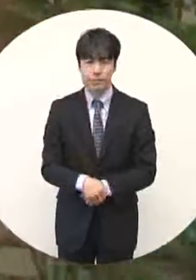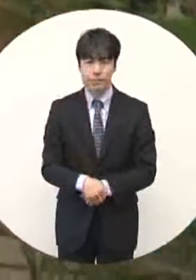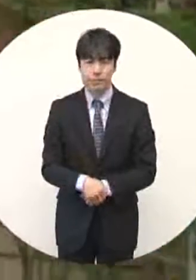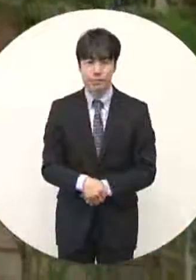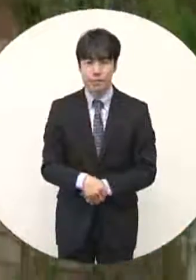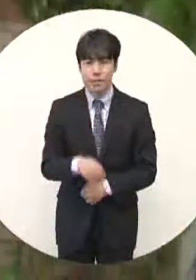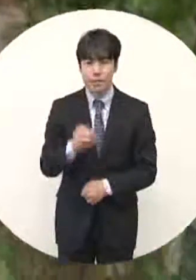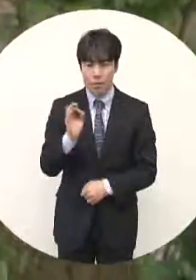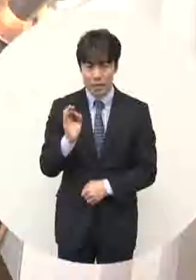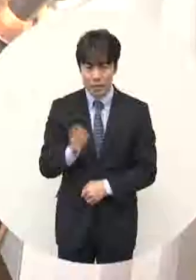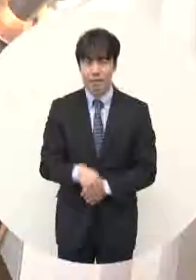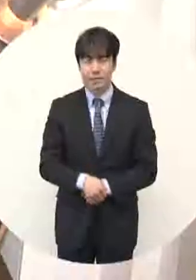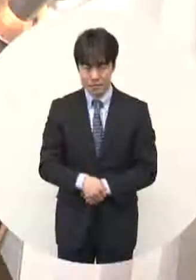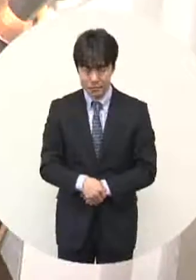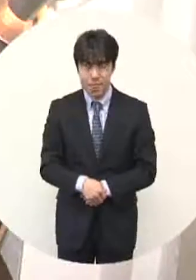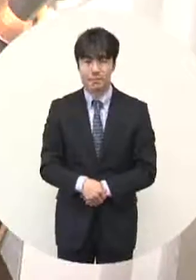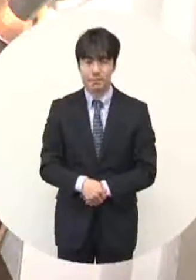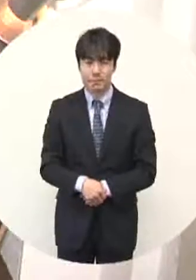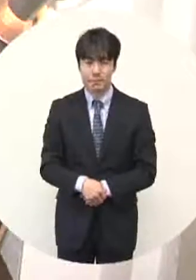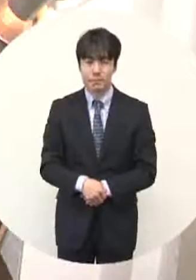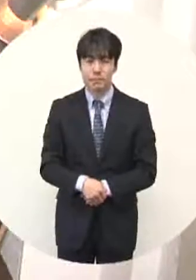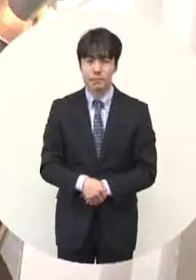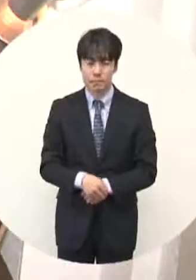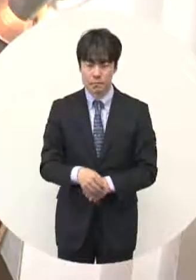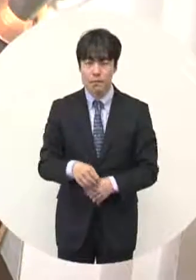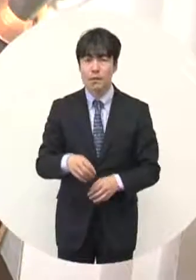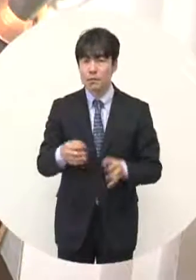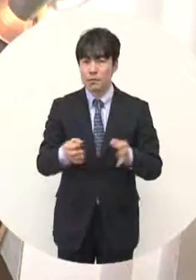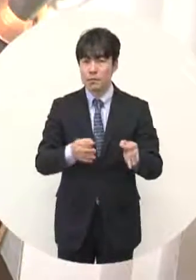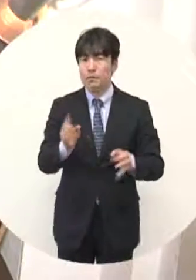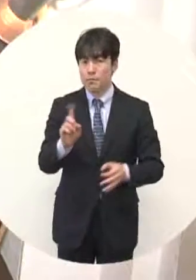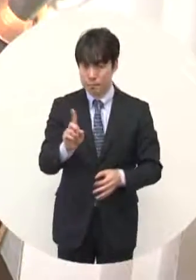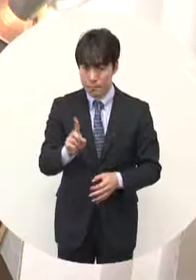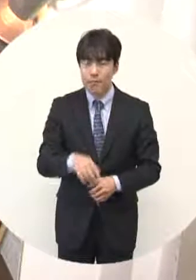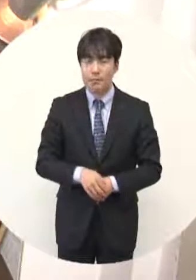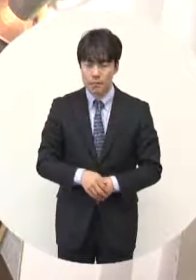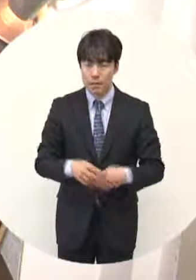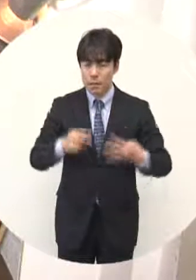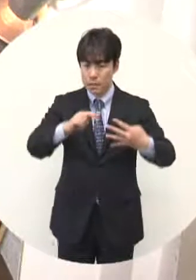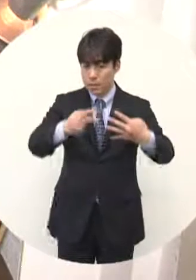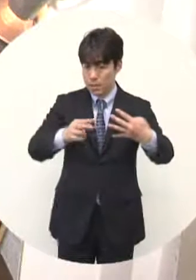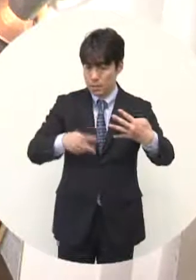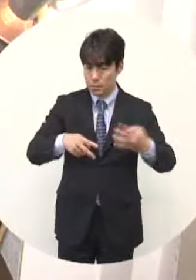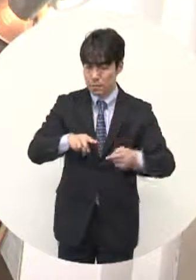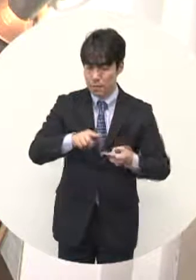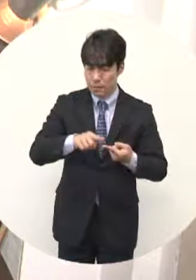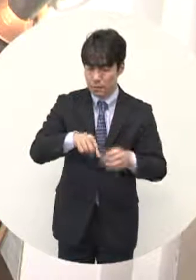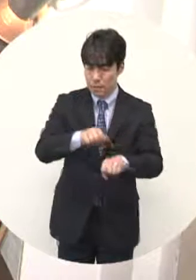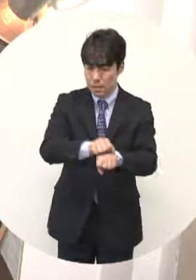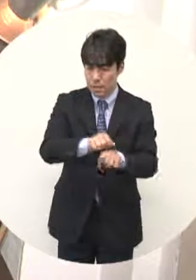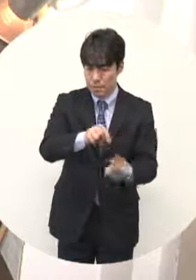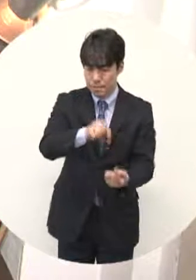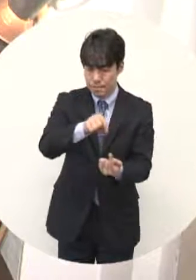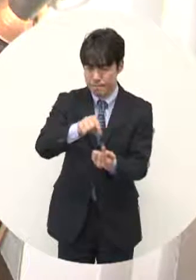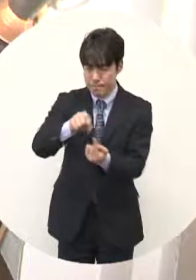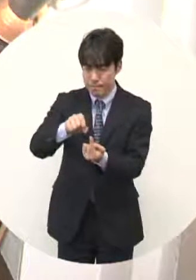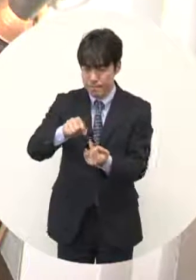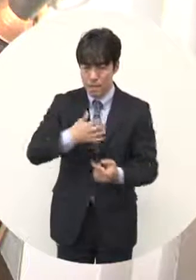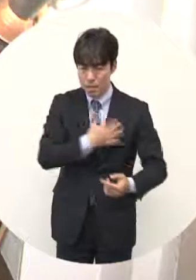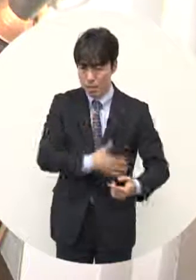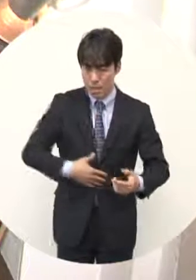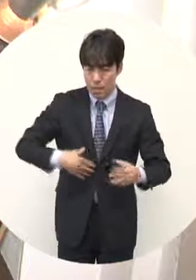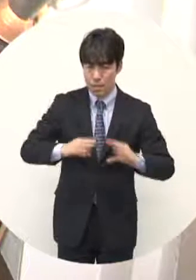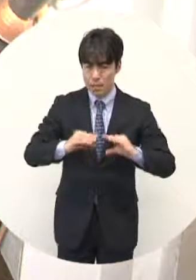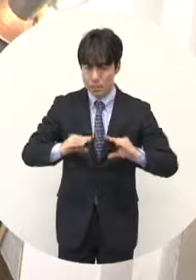オッケーです。 こちらのテテカフェは季節のものを厳選し体に優しい食事を